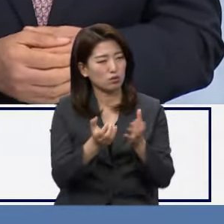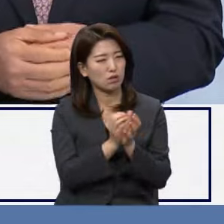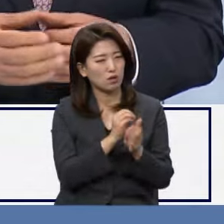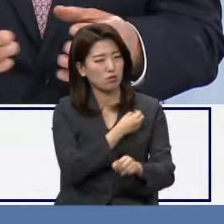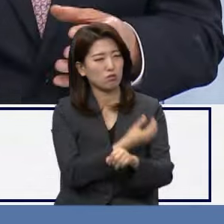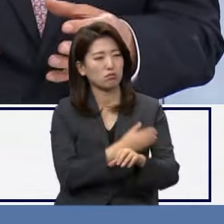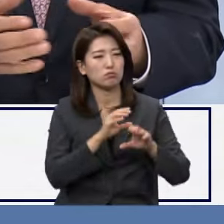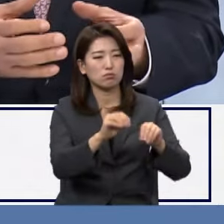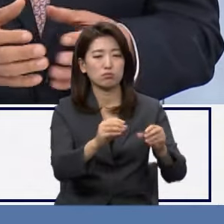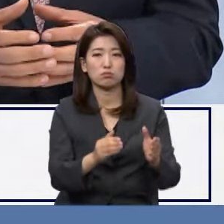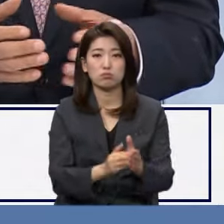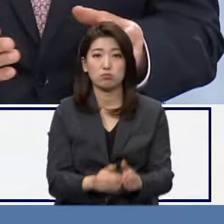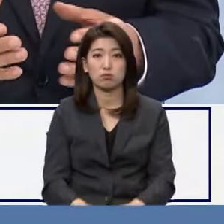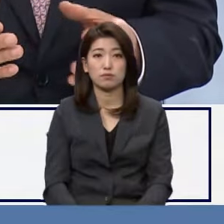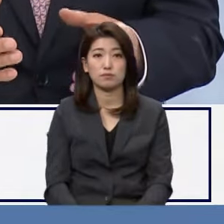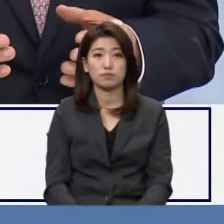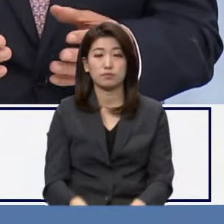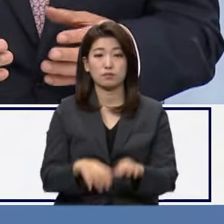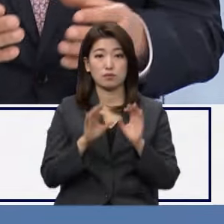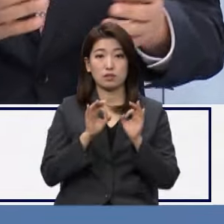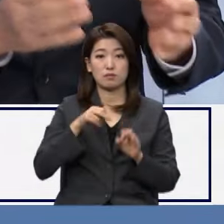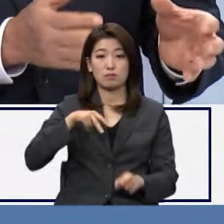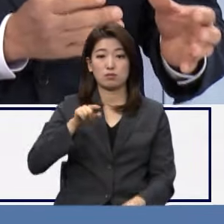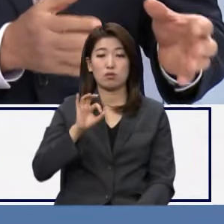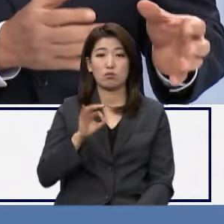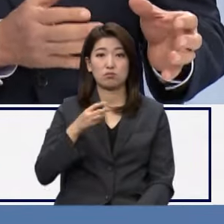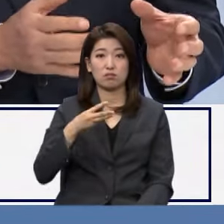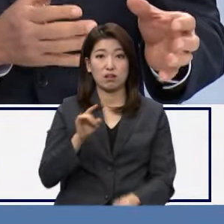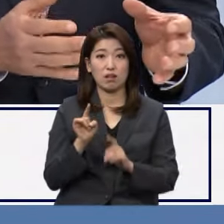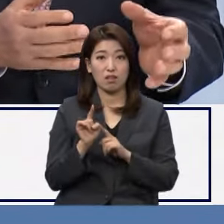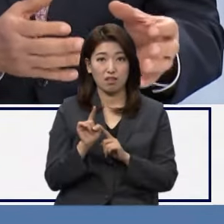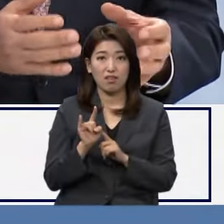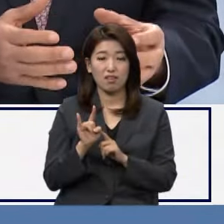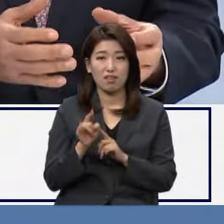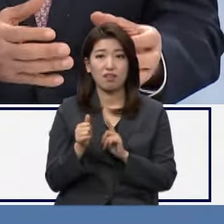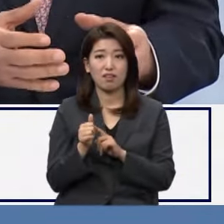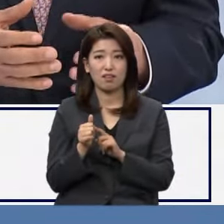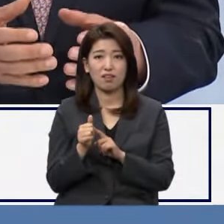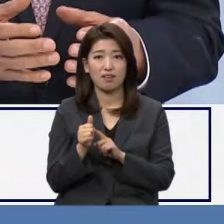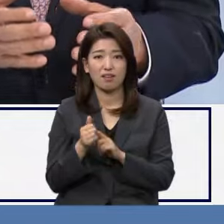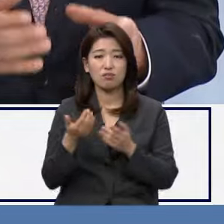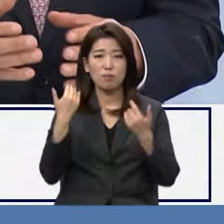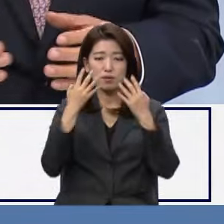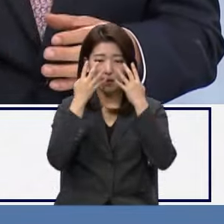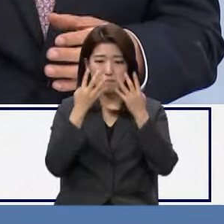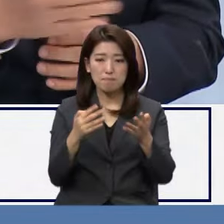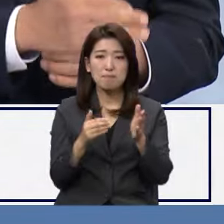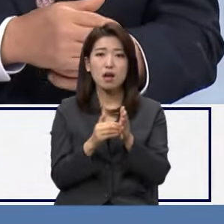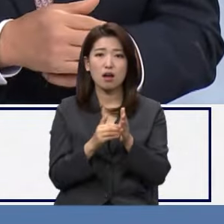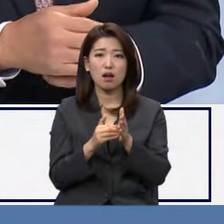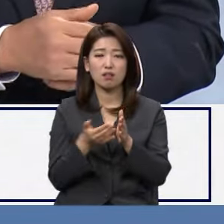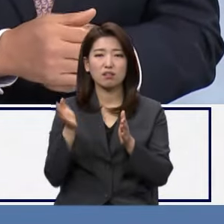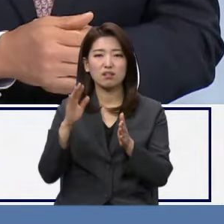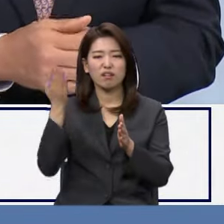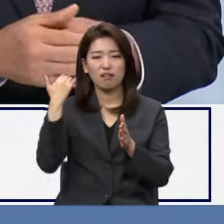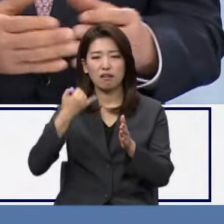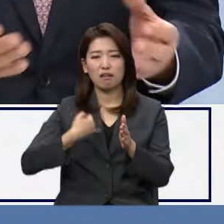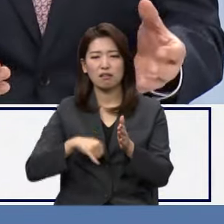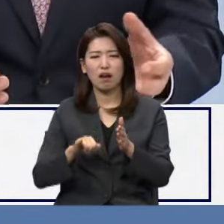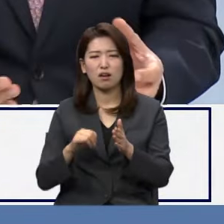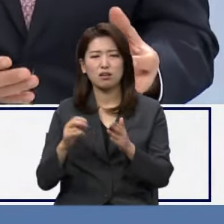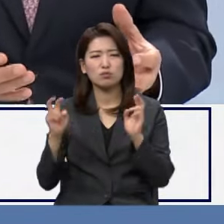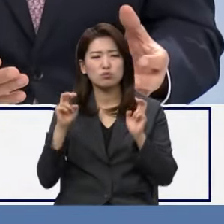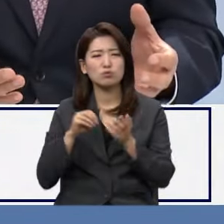의원은 3면 다 됐는데도 강서 을에서 옛날에 그 딸 취역 관련해서 했다고 이제 날렸는데